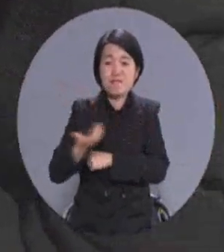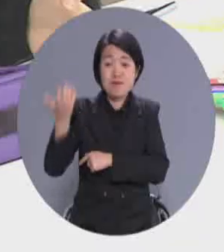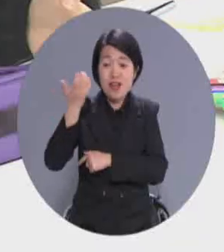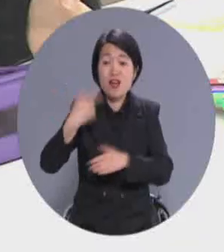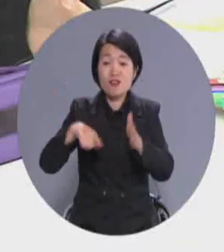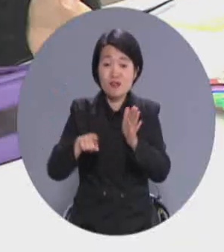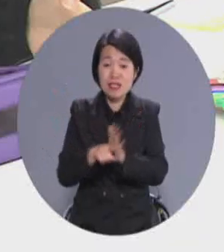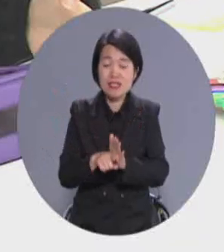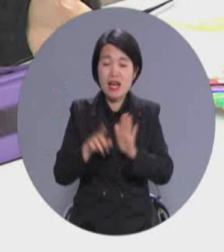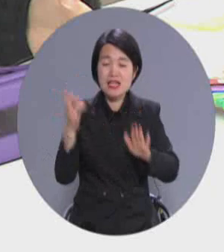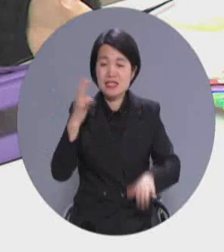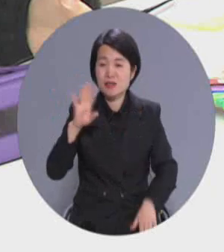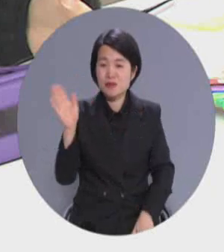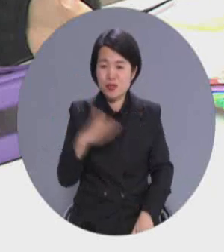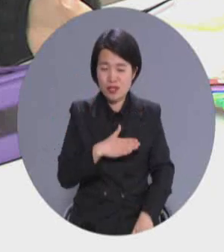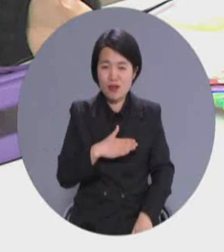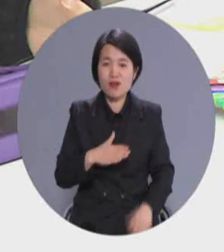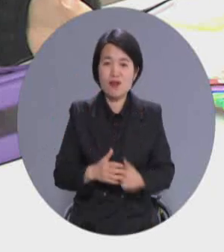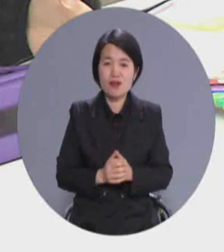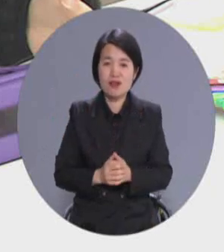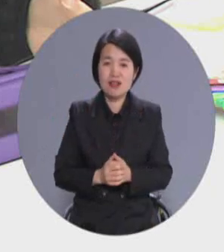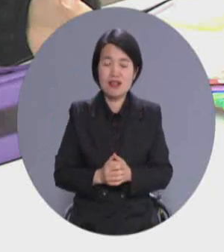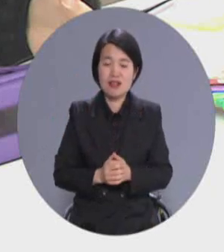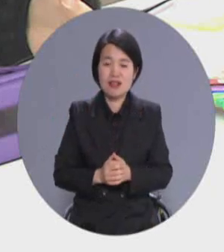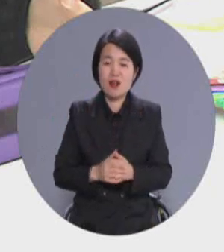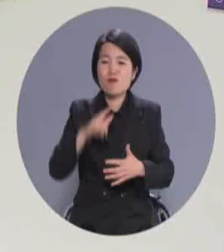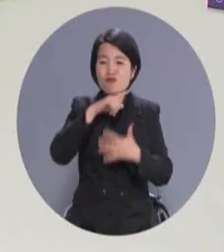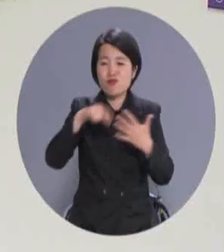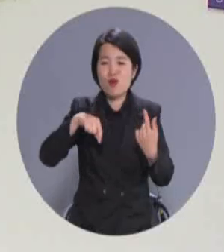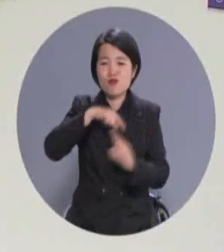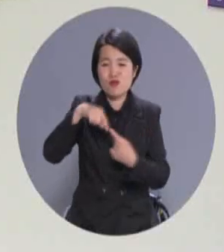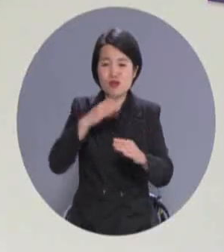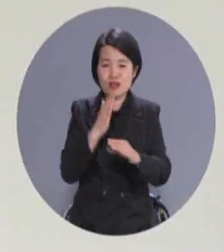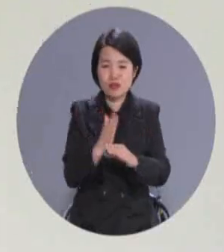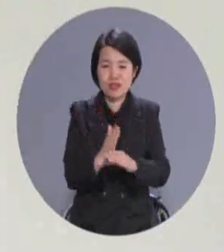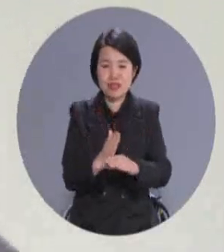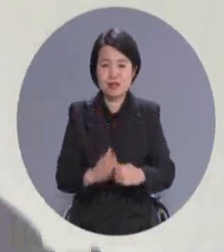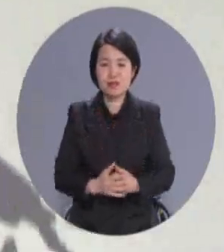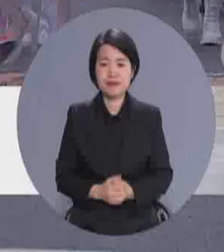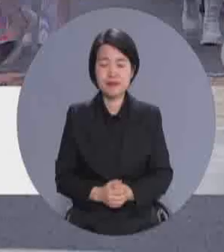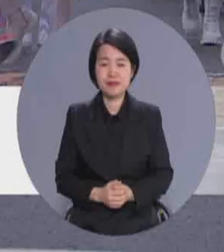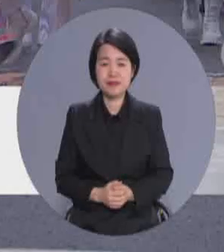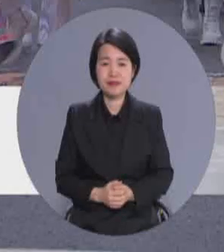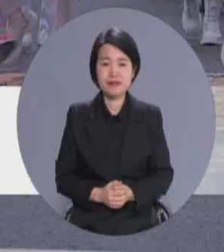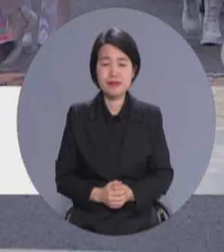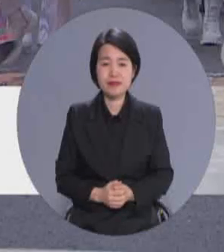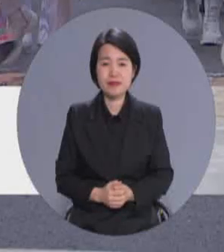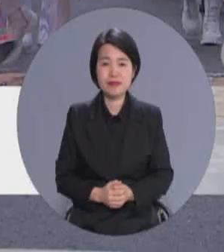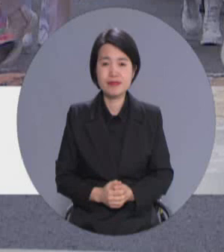위해 올해부터 전남 학생 외교단을 운영하고 있습니다.